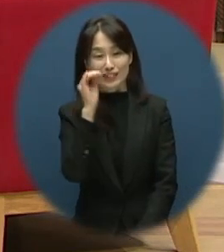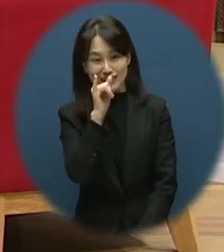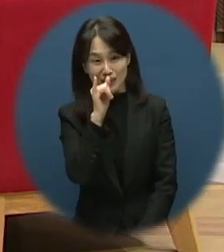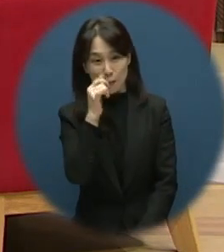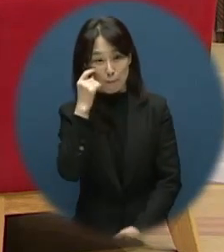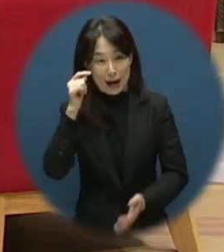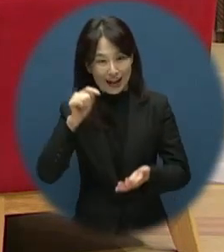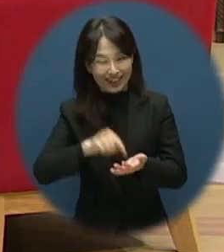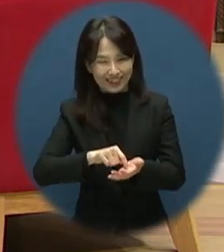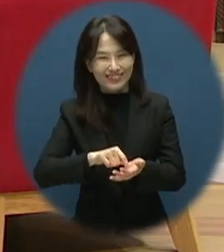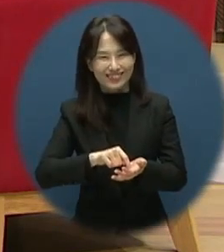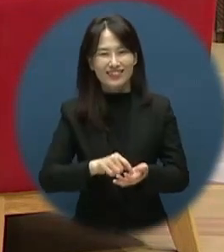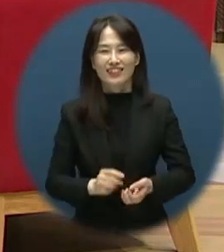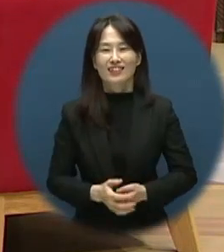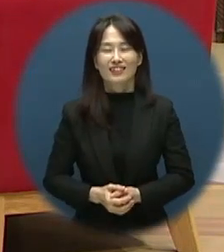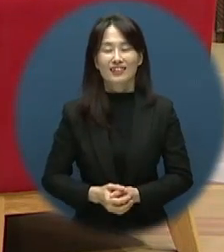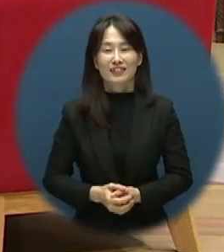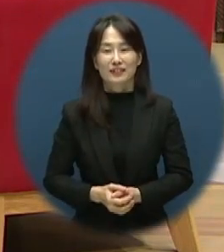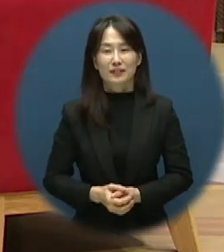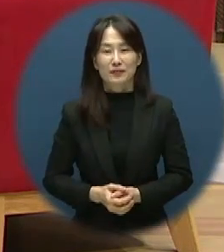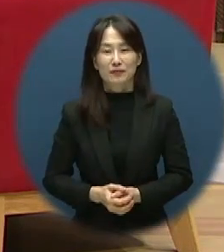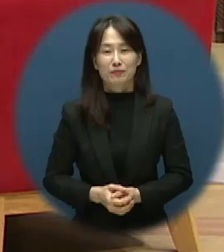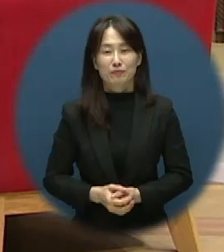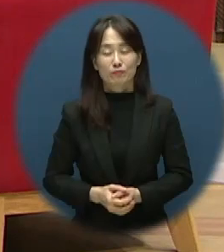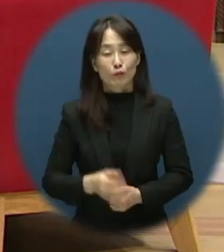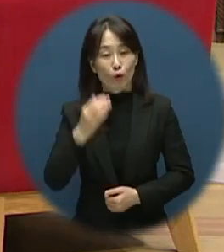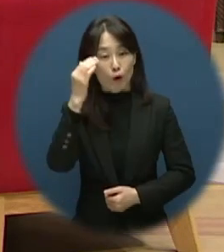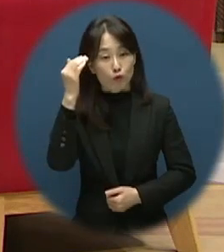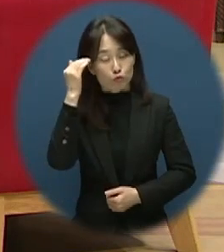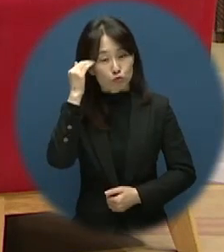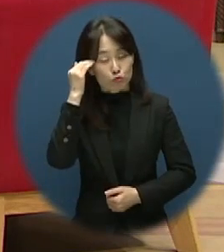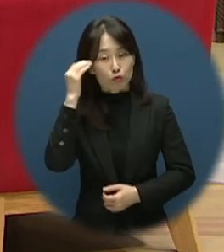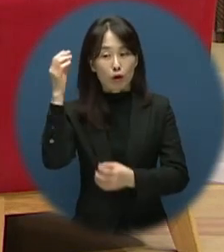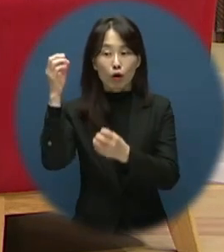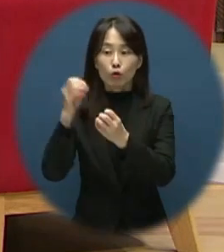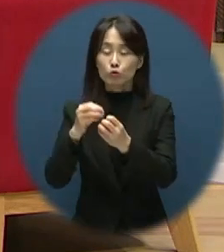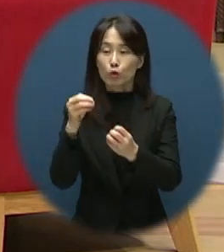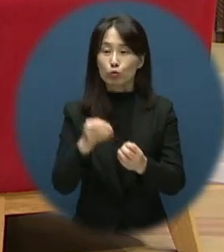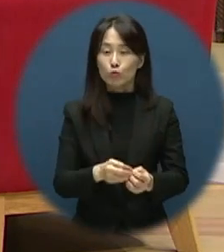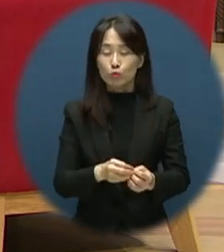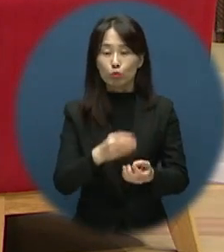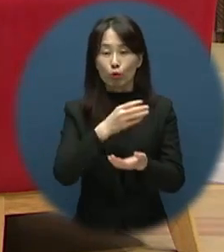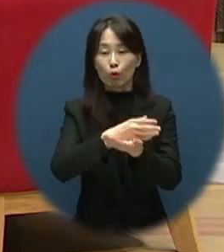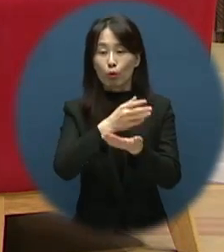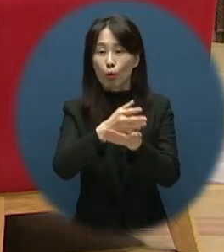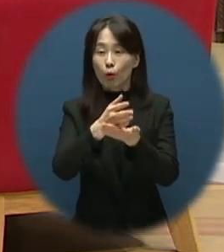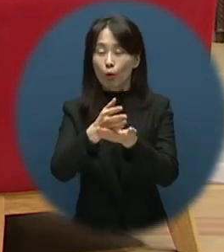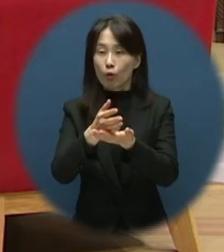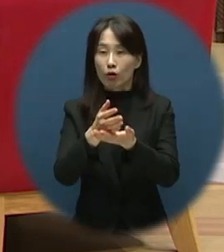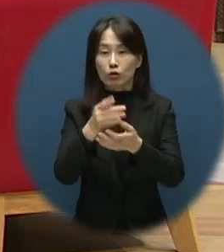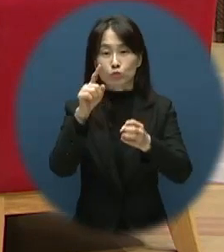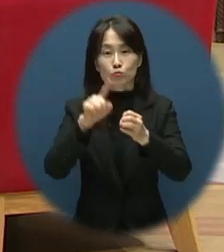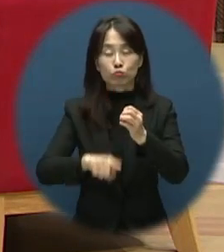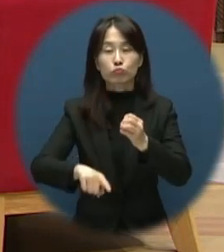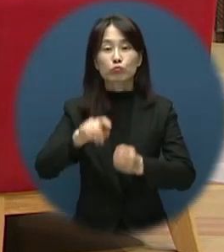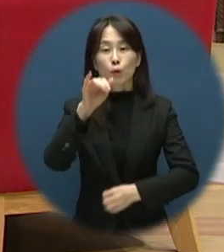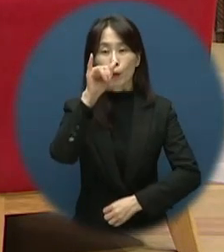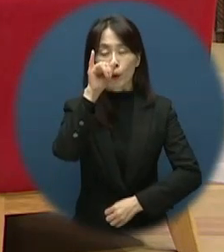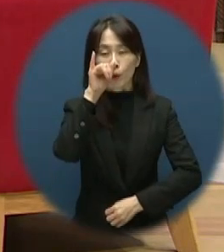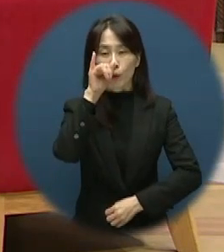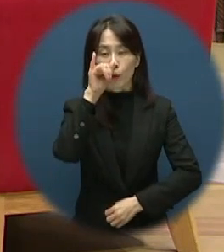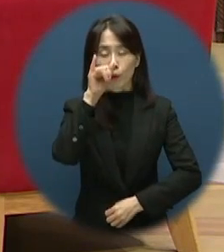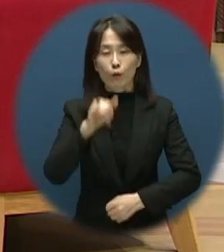알게 되는 거고. 보니까 한국에서도 천통이란 여러 가지 뭐 불교도 있고 예.